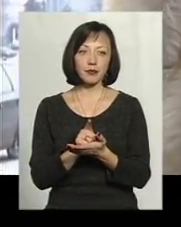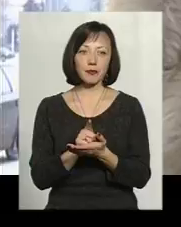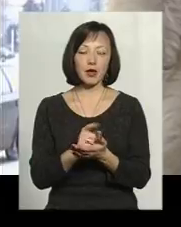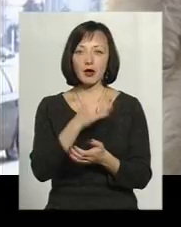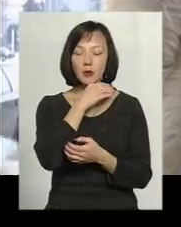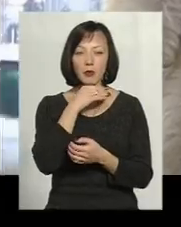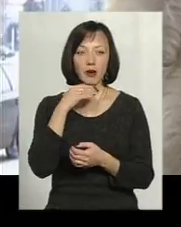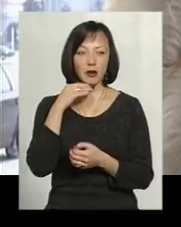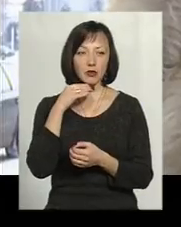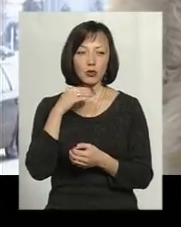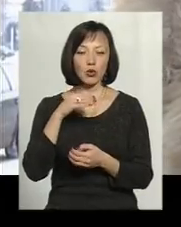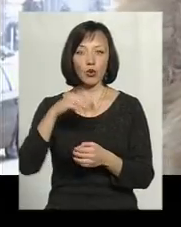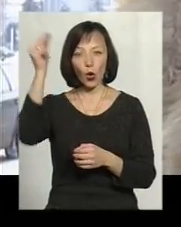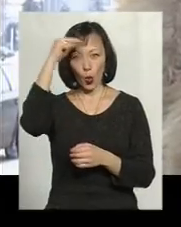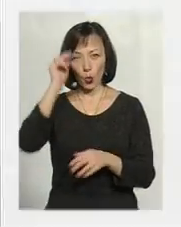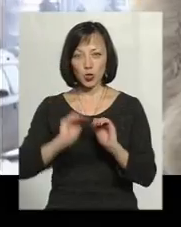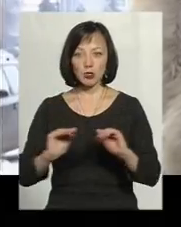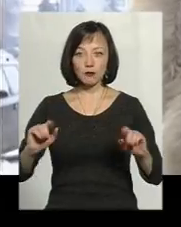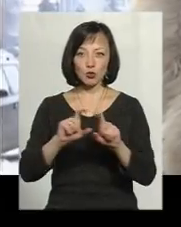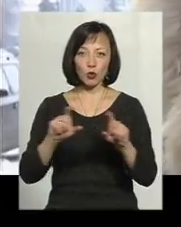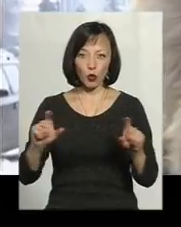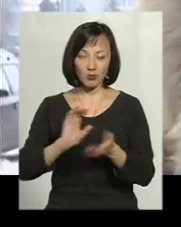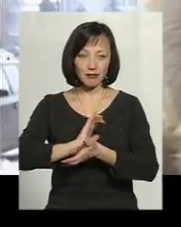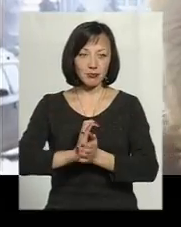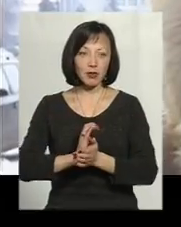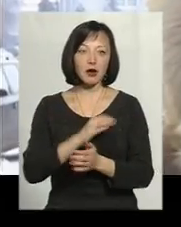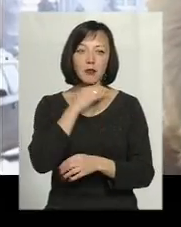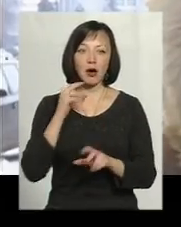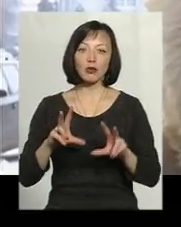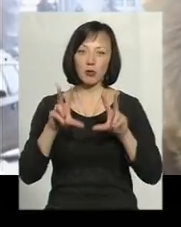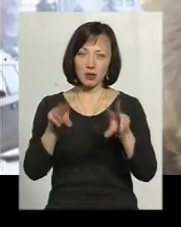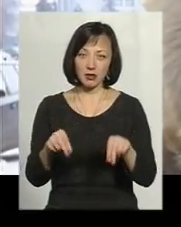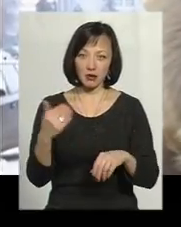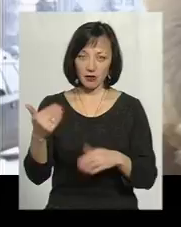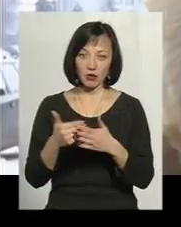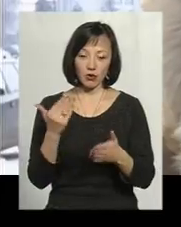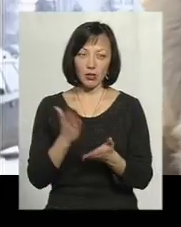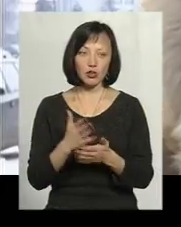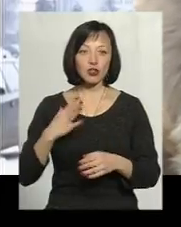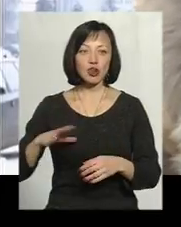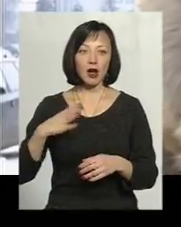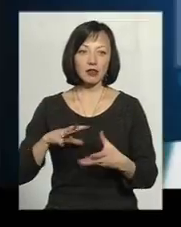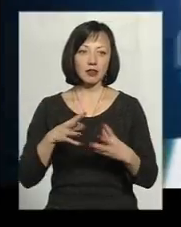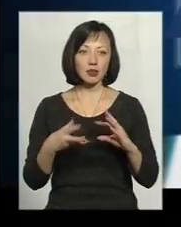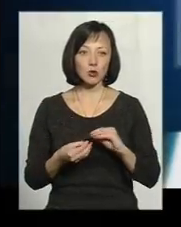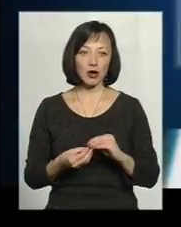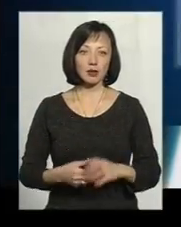багато учнів в школах, ну, і багато обіцянок від нього є також. Так що чекаємо на